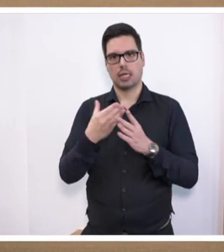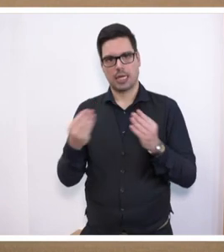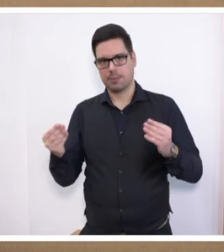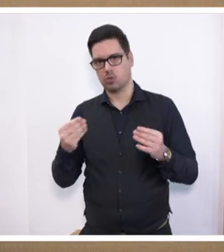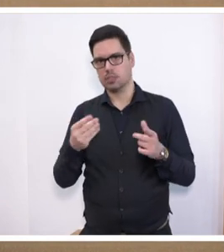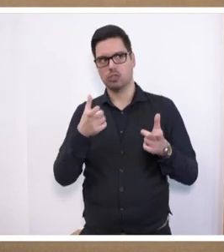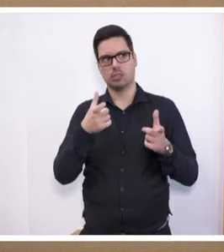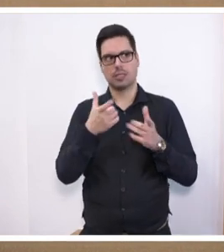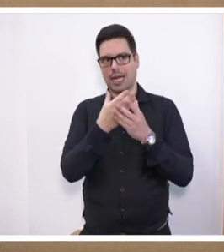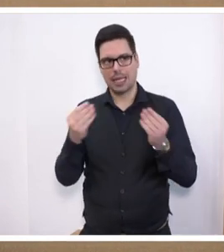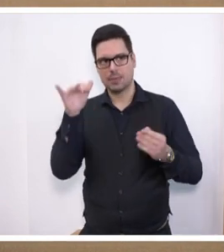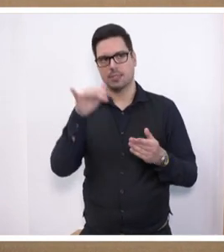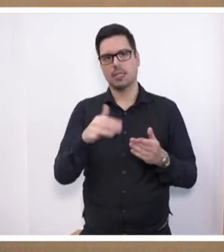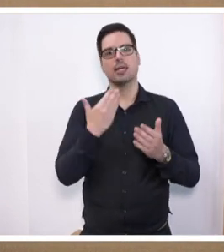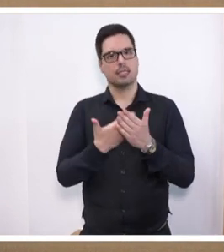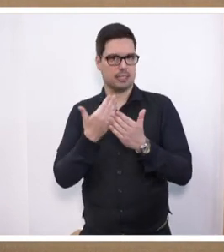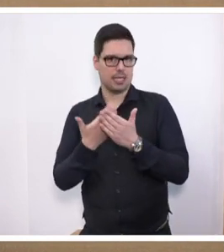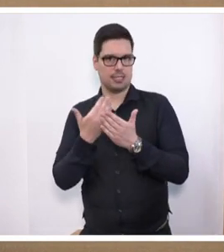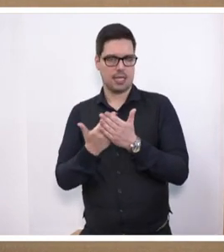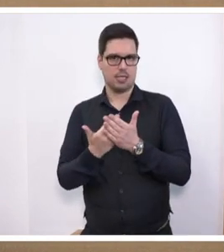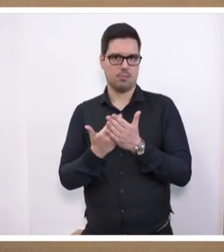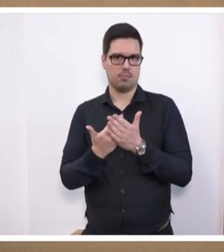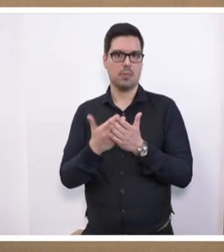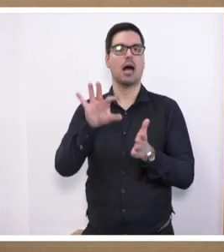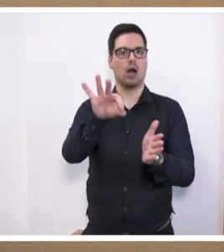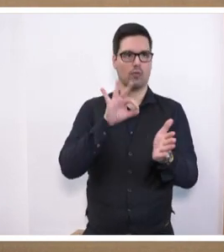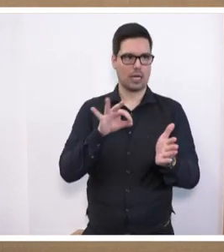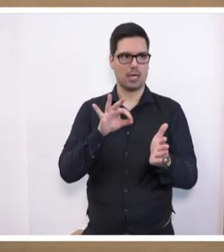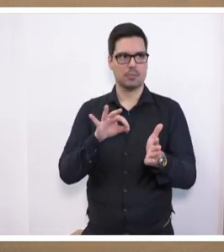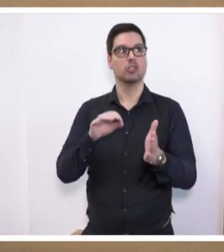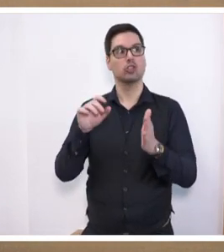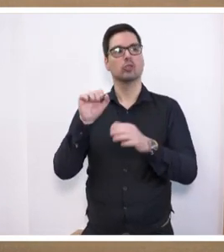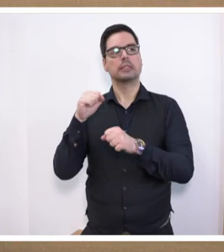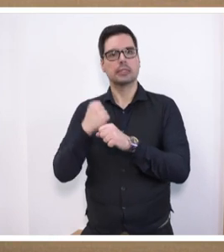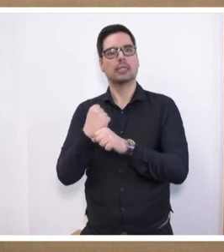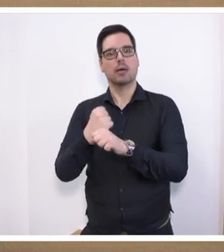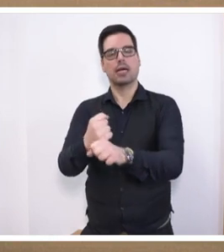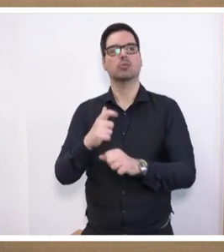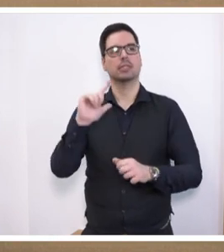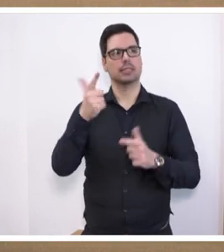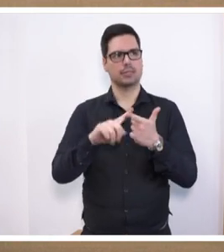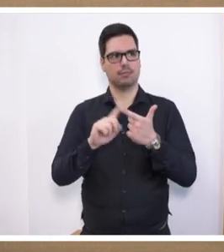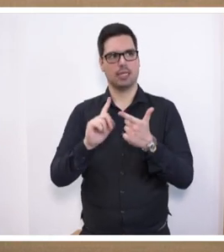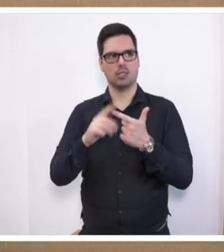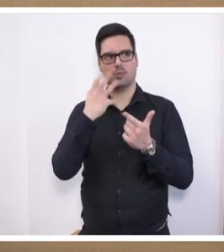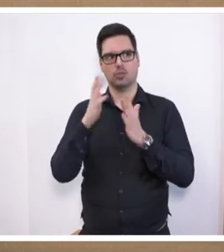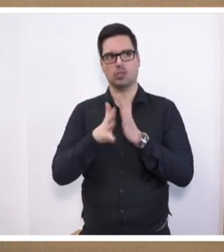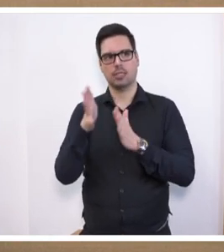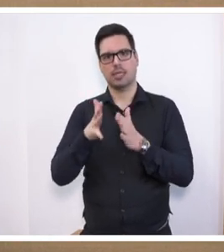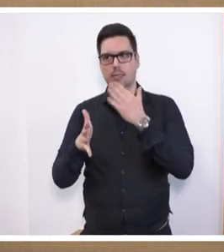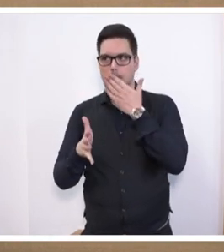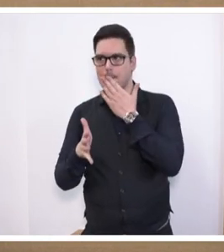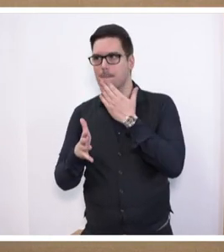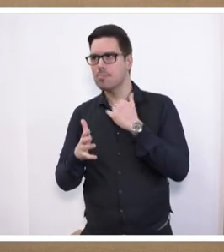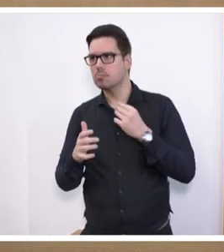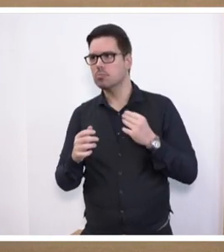wäre. Jedenfalls diese Anregung greifen wir gerne auf, wir sind ja schon dran. Und das Zweite möchte ich auch, was Sie jetzt nicht angesprochen haben, aber